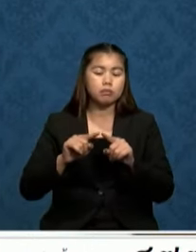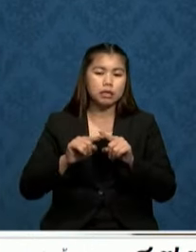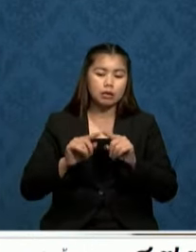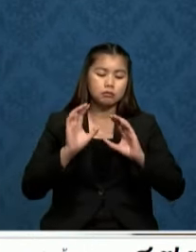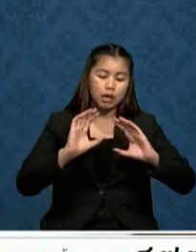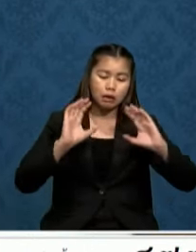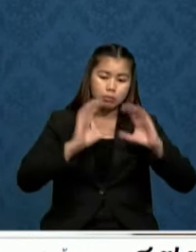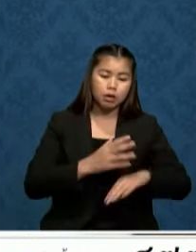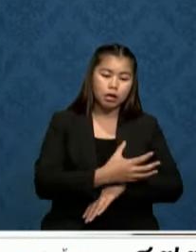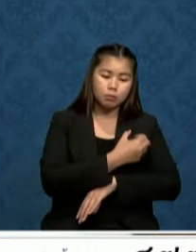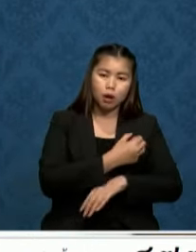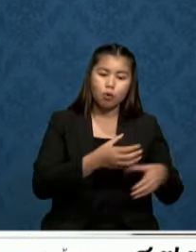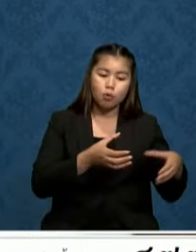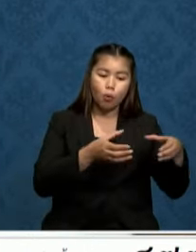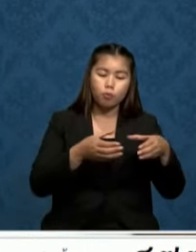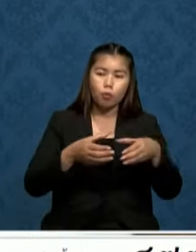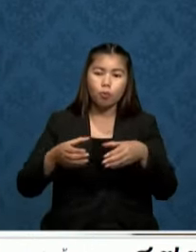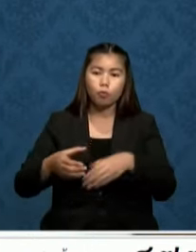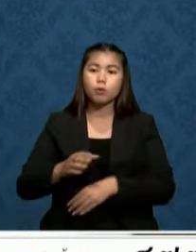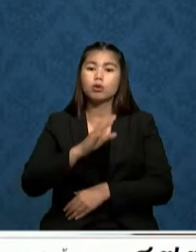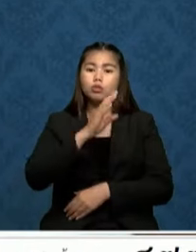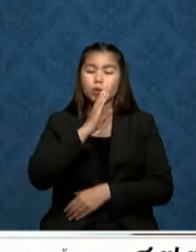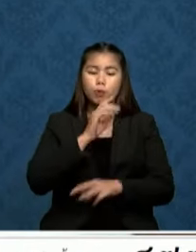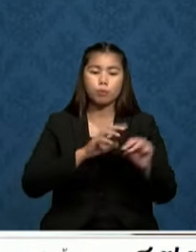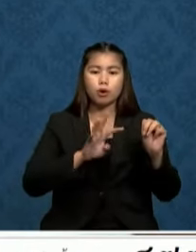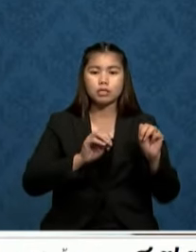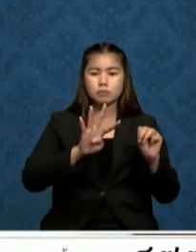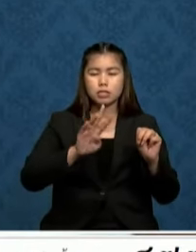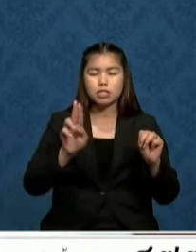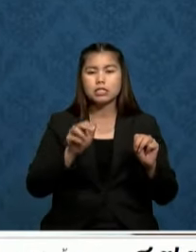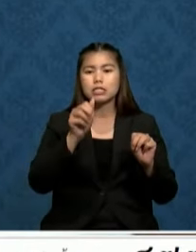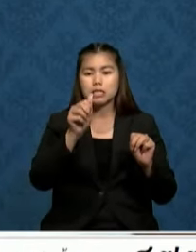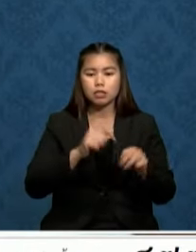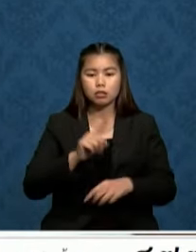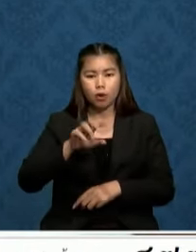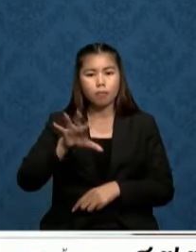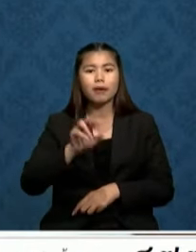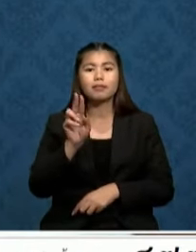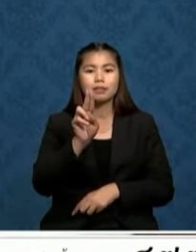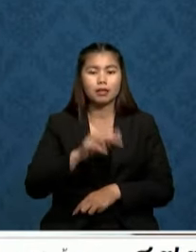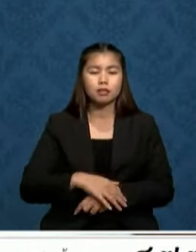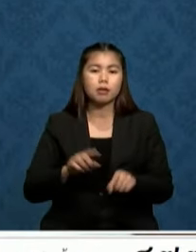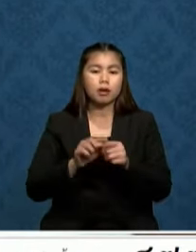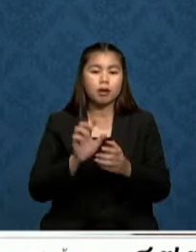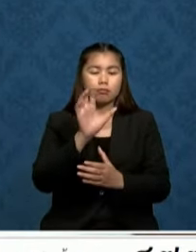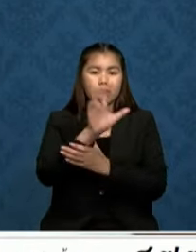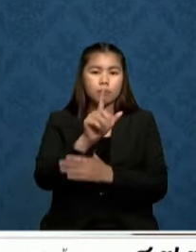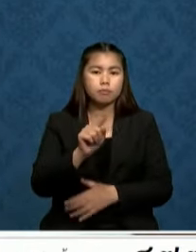เมองใ พักการเมืหนึ่งเพรวา ถาม.44 ดี จริงนะ ตอนนั้เขา ตองใช้อยนเลยท่ารกทาน ดobedักำนาจ